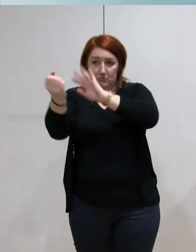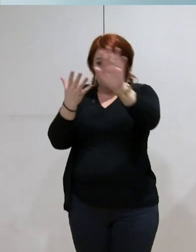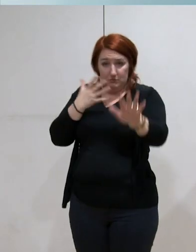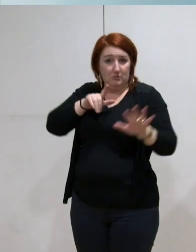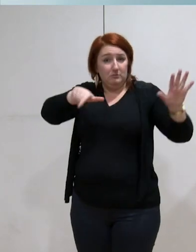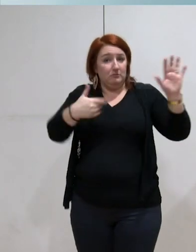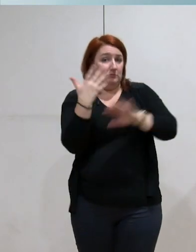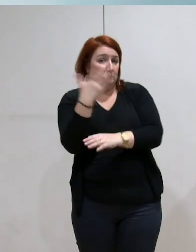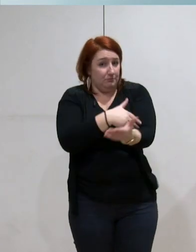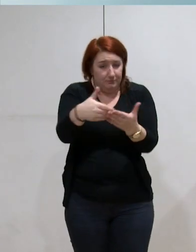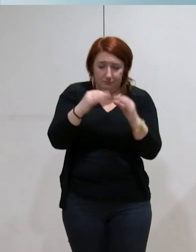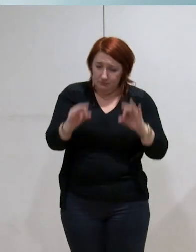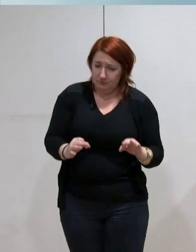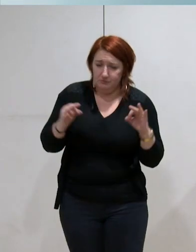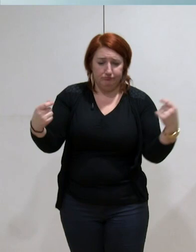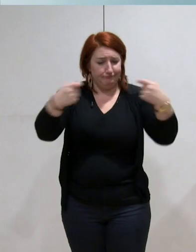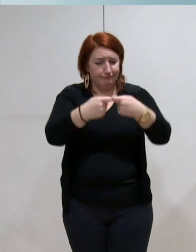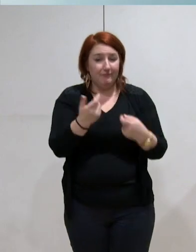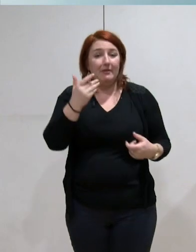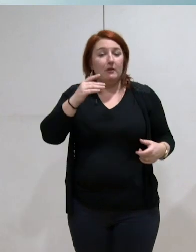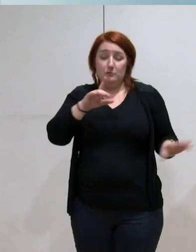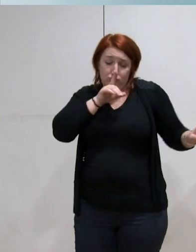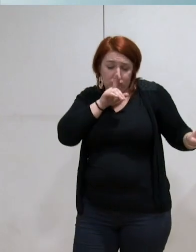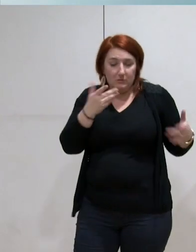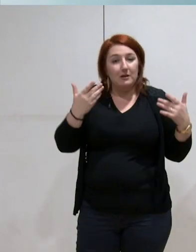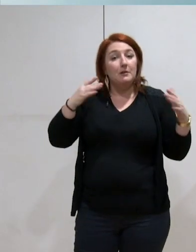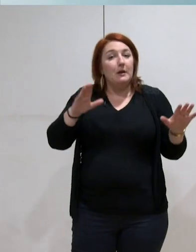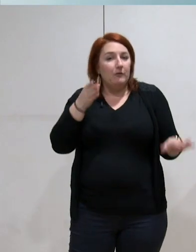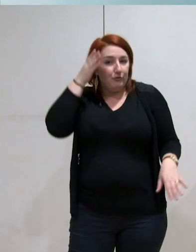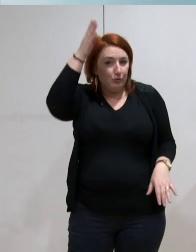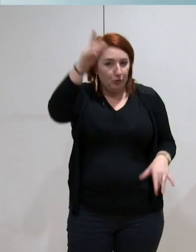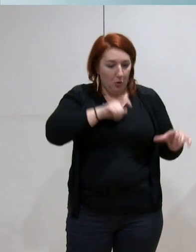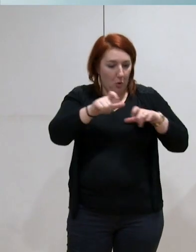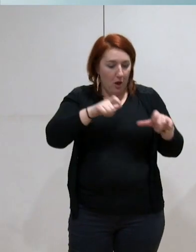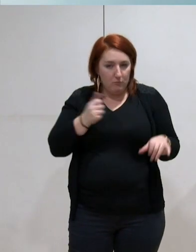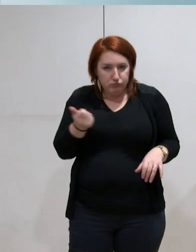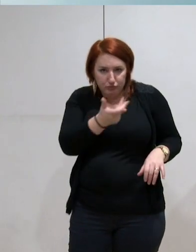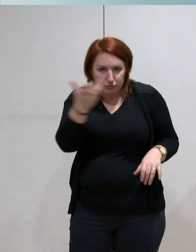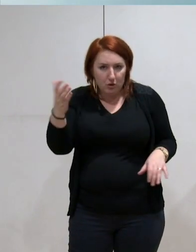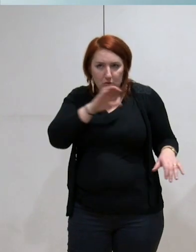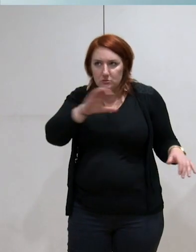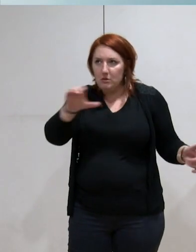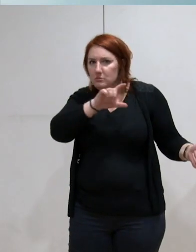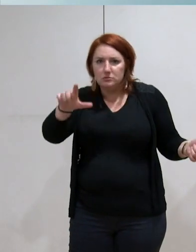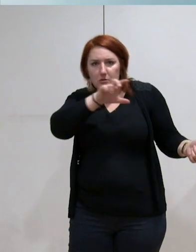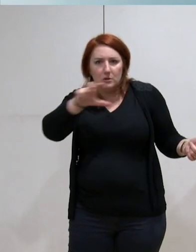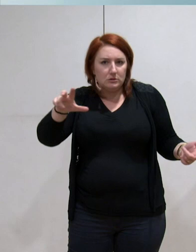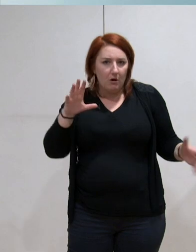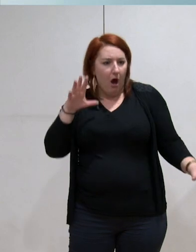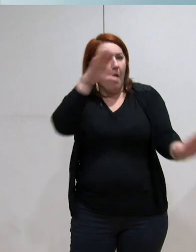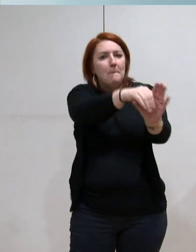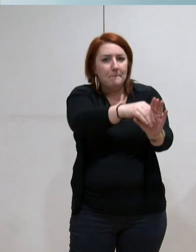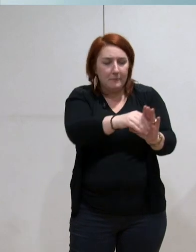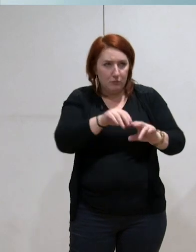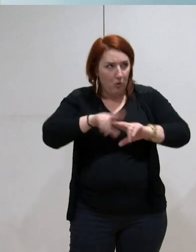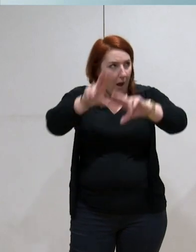strictement rien à dire mais si demain nous devons y faire rentrer plusieurs centaines de collaborateurs municipaux quel coût